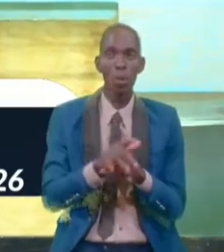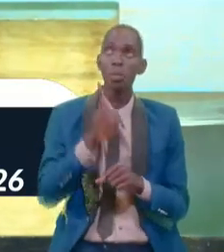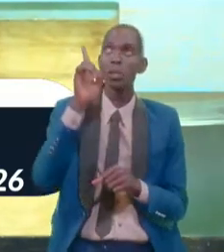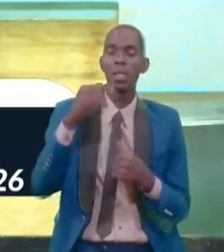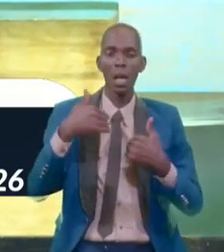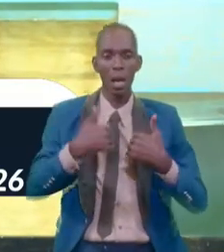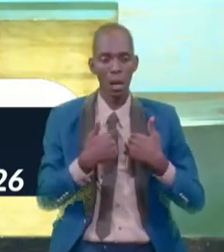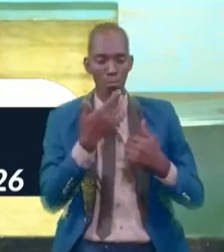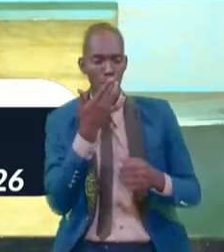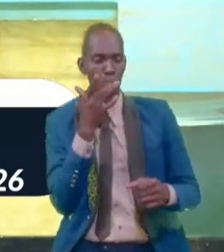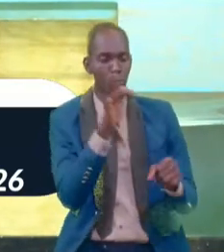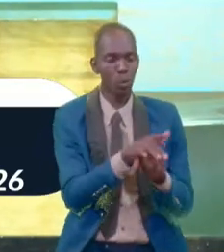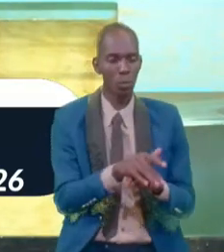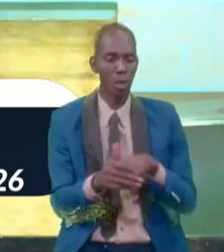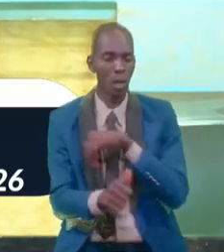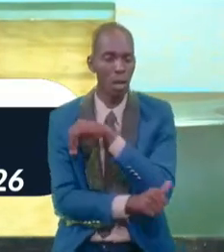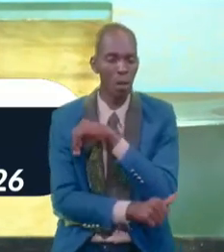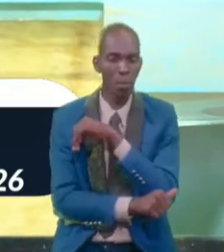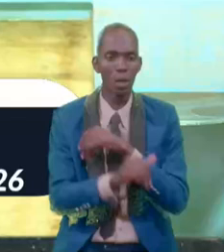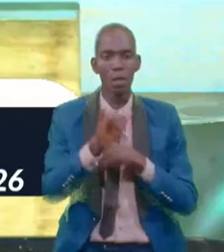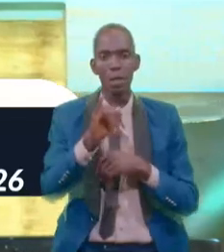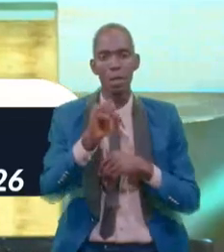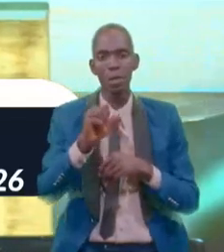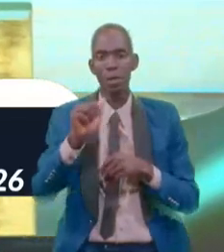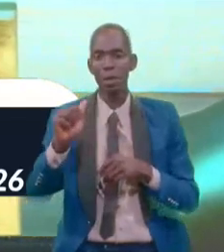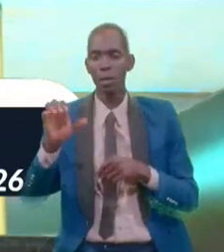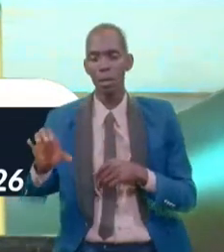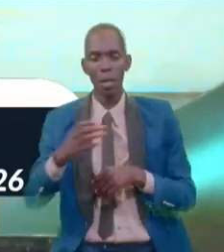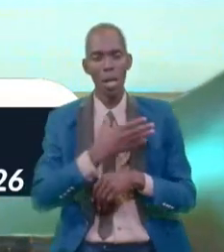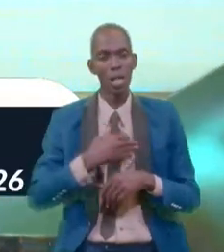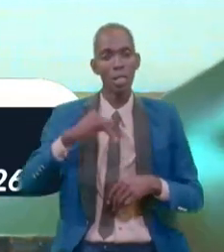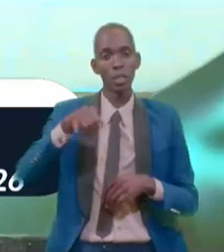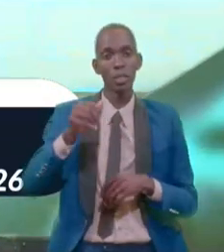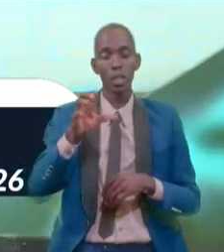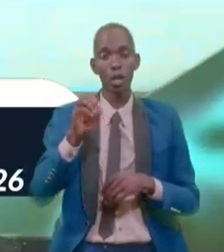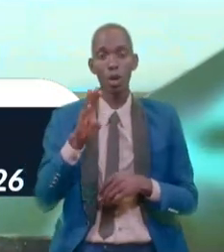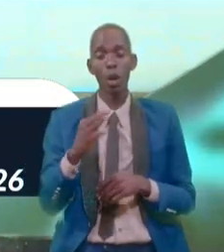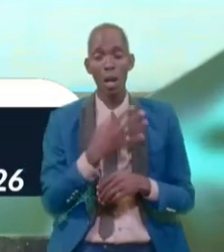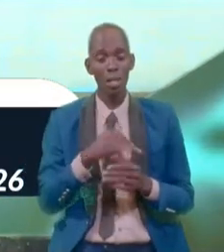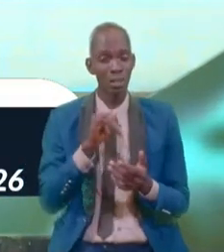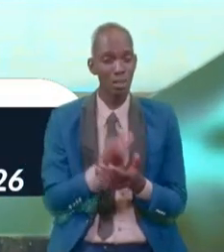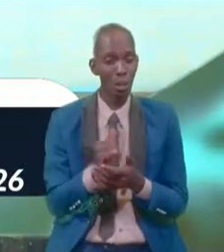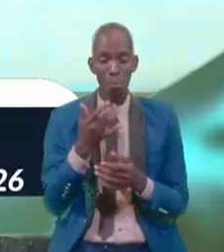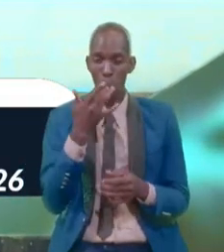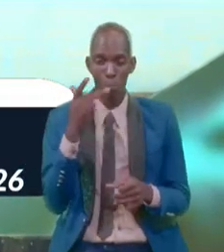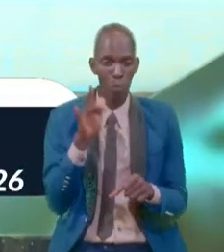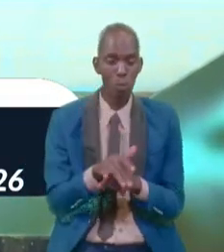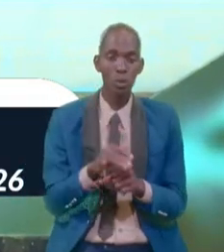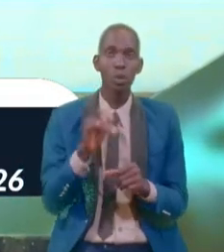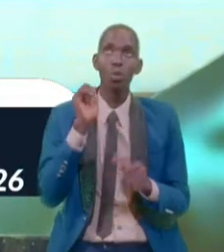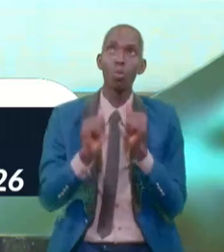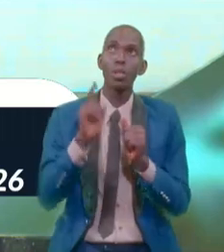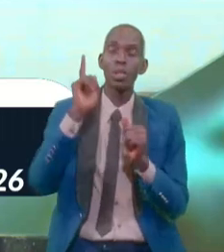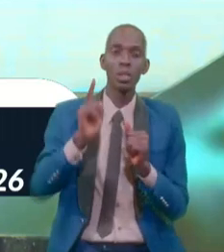qu'il a faite à Abraham, à Isaac et à Jacob, et la promesse est accomplie en ce jour